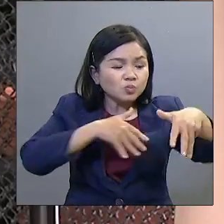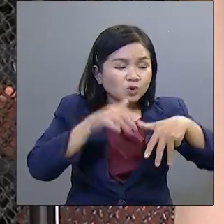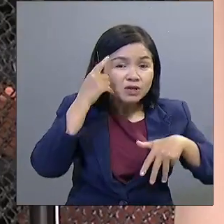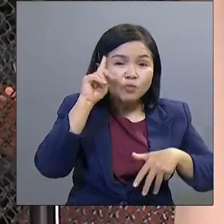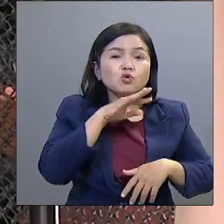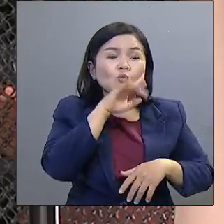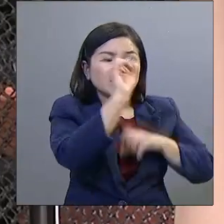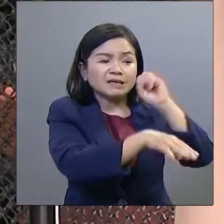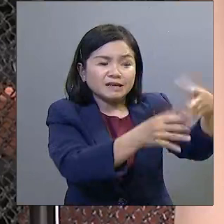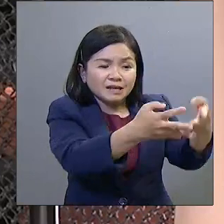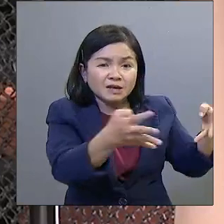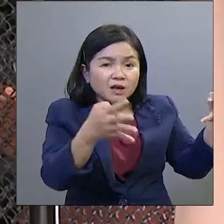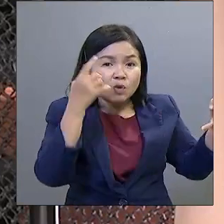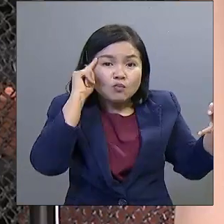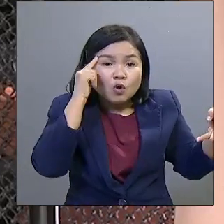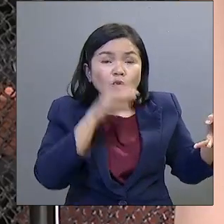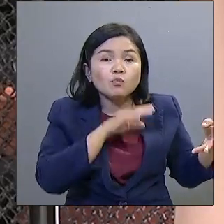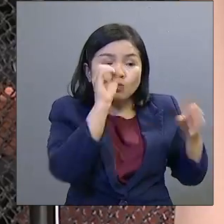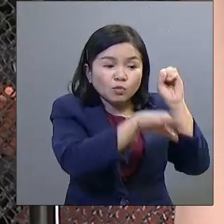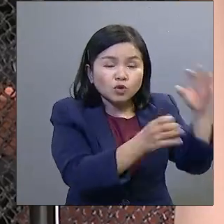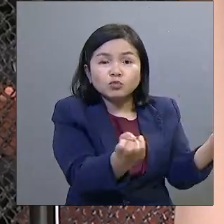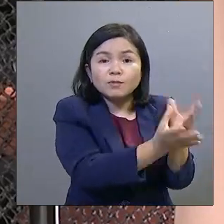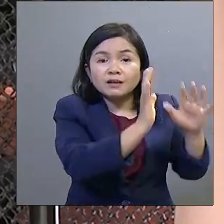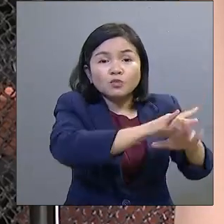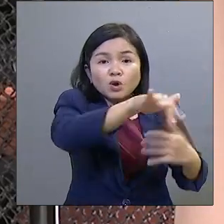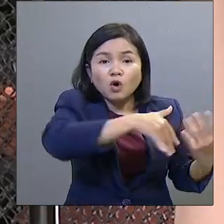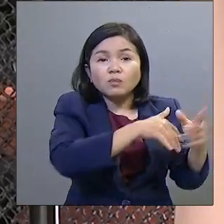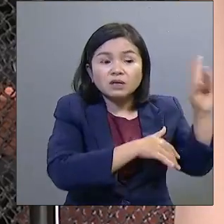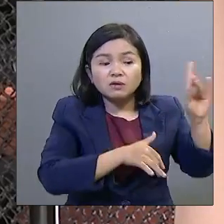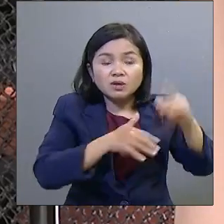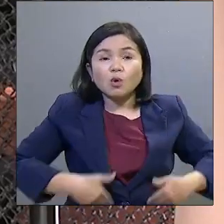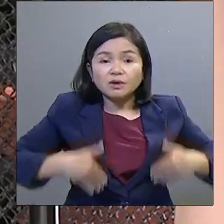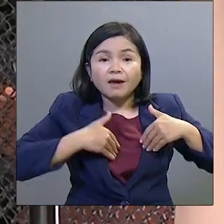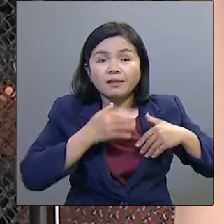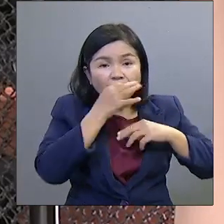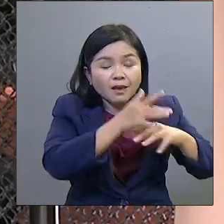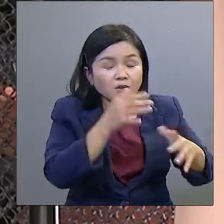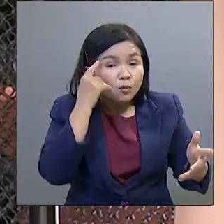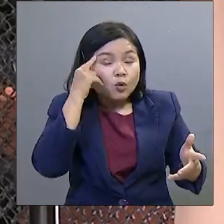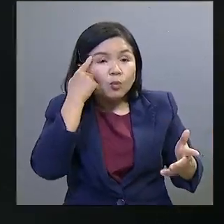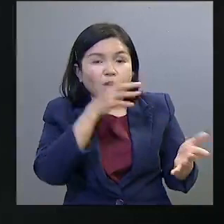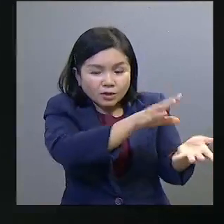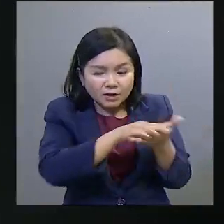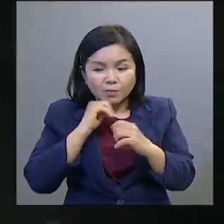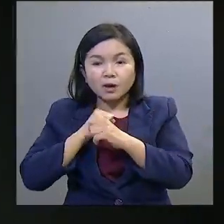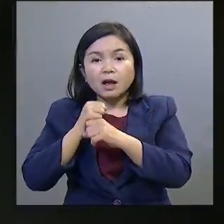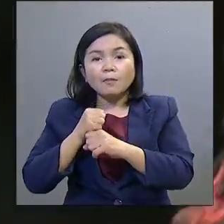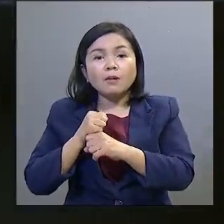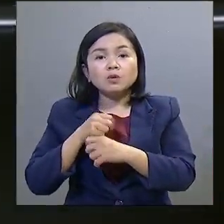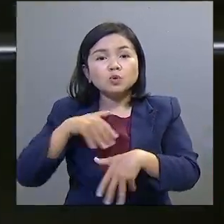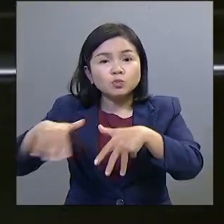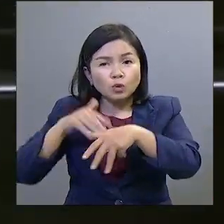ที่เป็นอวนว่าเขาไม่คิดว่าอวนมันจะเป็นผลกระทบอะไรอะไรเงี้ยพอแค่เขาได้รู้อะเราก็มีความสุขแล้ว